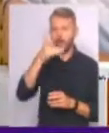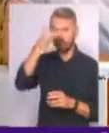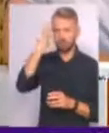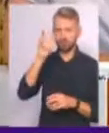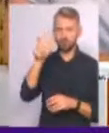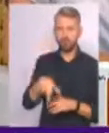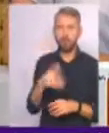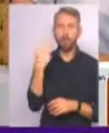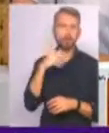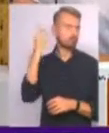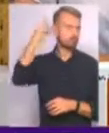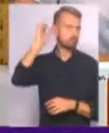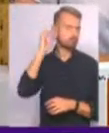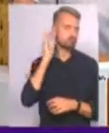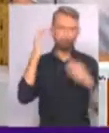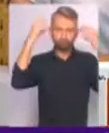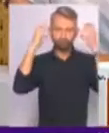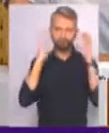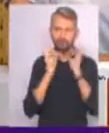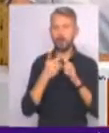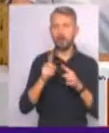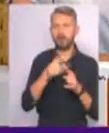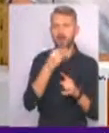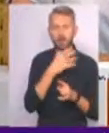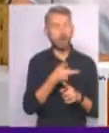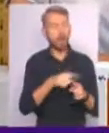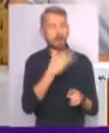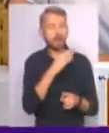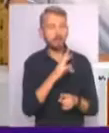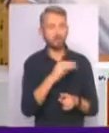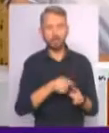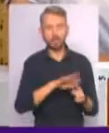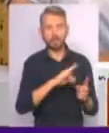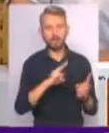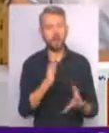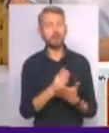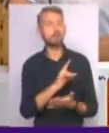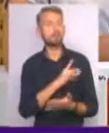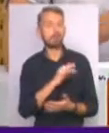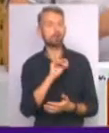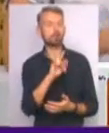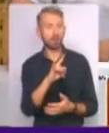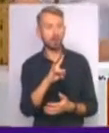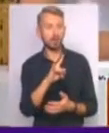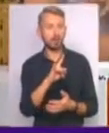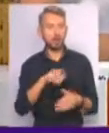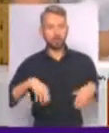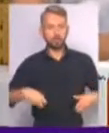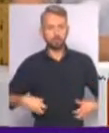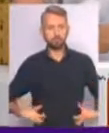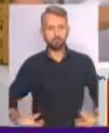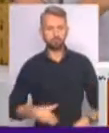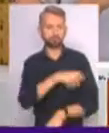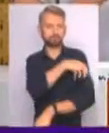холка, это выглядит достаточно солидно. Это некрасиво, но это не вредно. И есть белый жир, который откладывается в других местах –